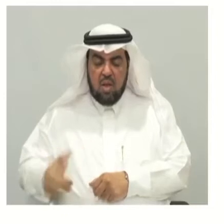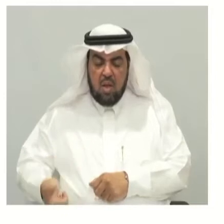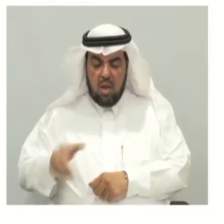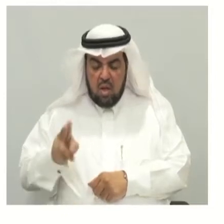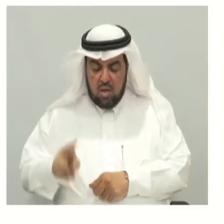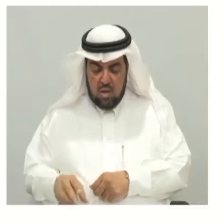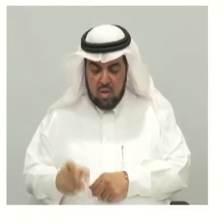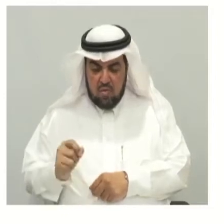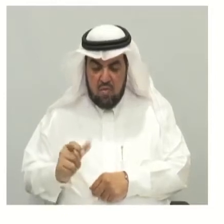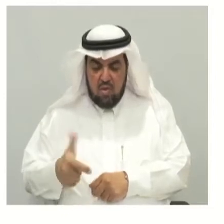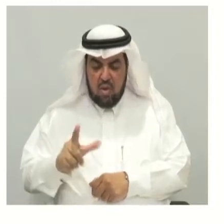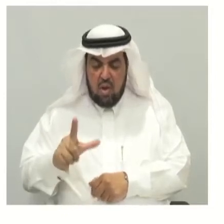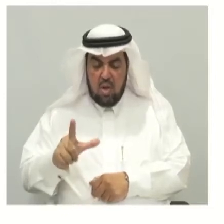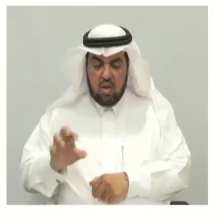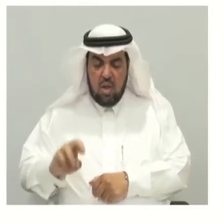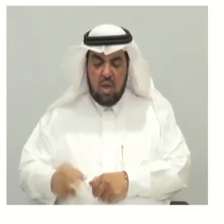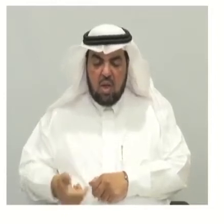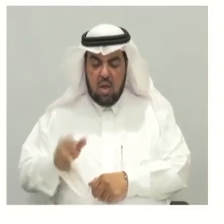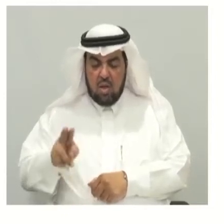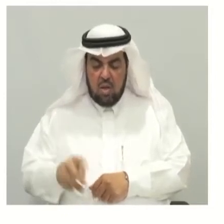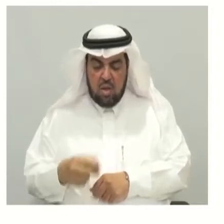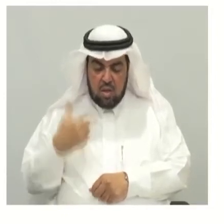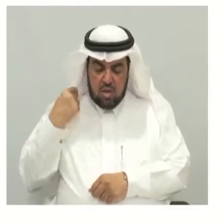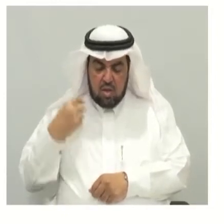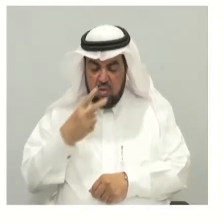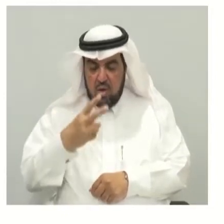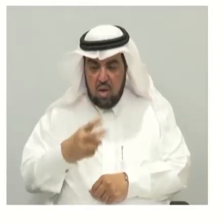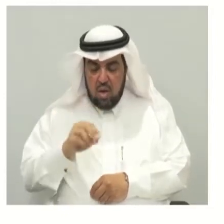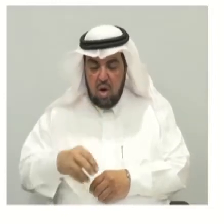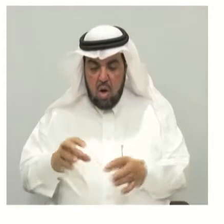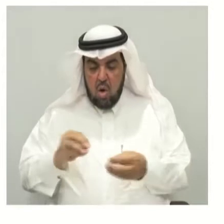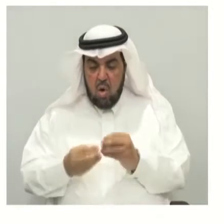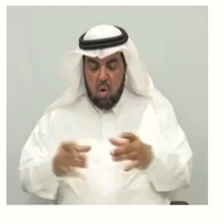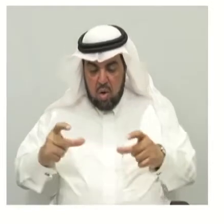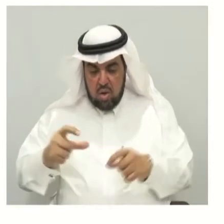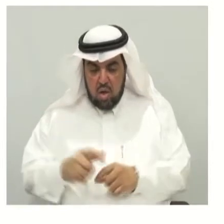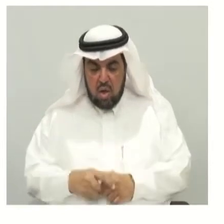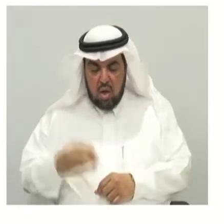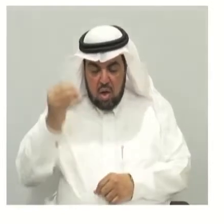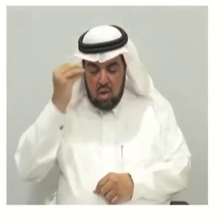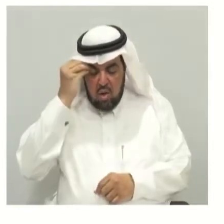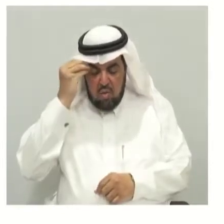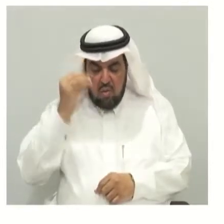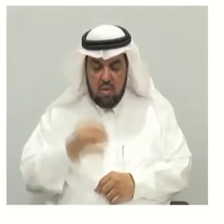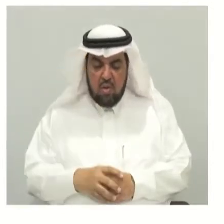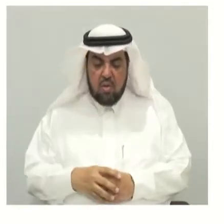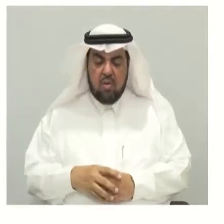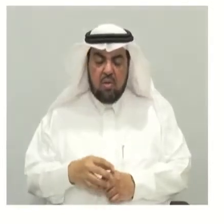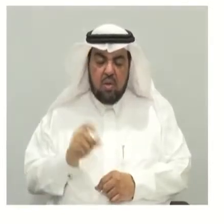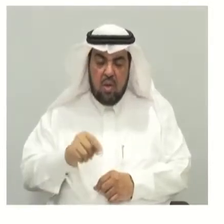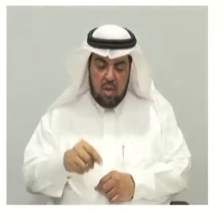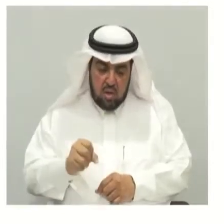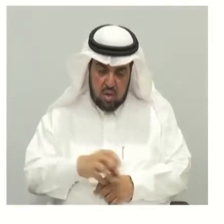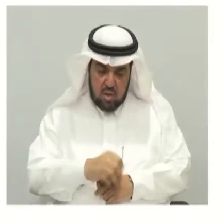حتكون ماذا لدي؟ فلزات. إذن نتفق الآن، إذا وجدنا اللون الأزرق في الجدول الدوري ماذا يعني لي؟ يعني لي إن